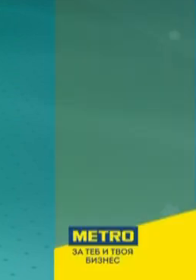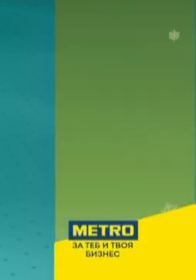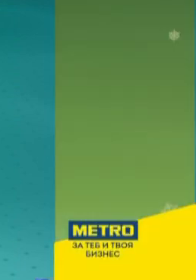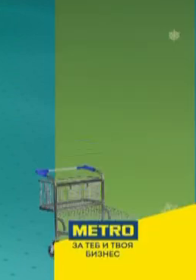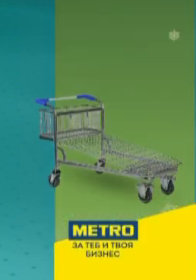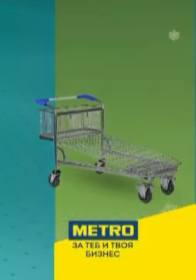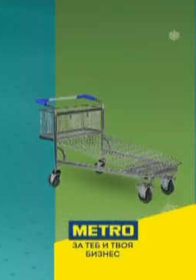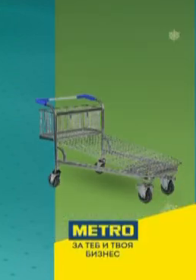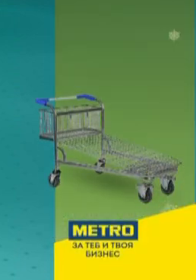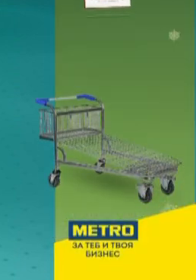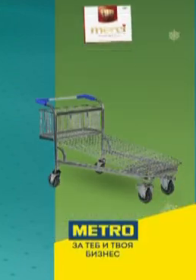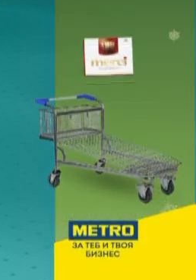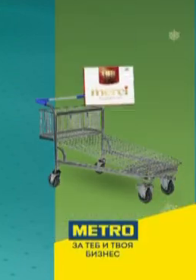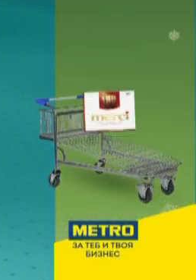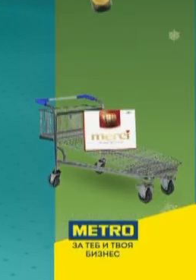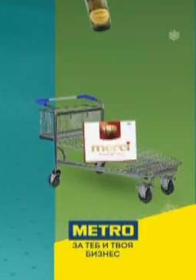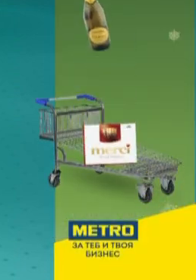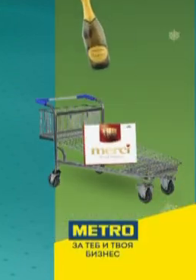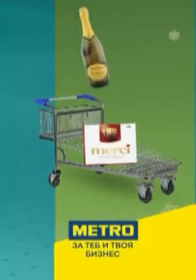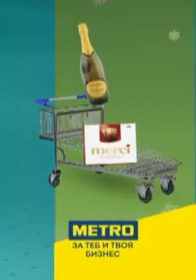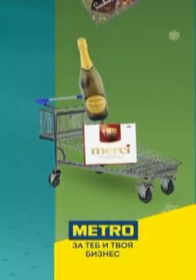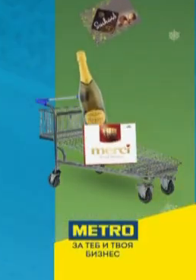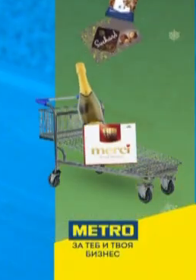на btvsport.bg.